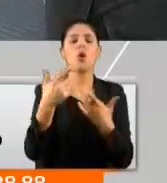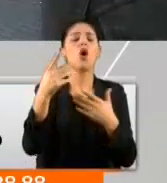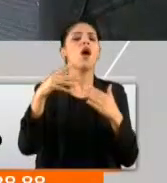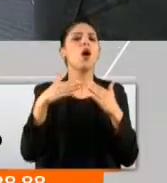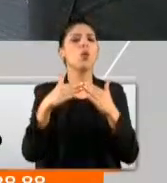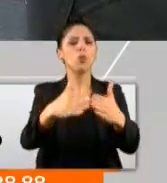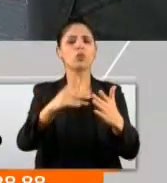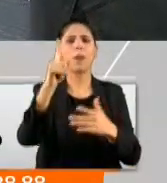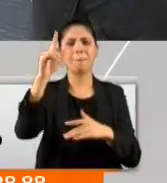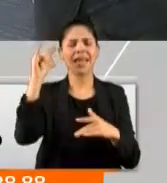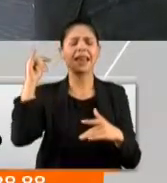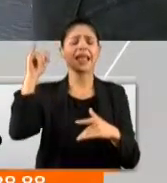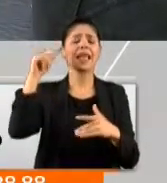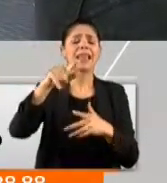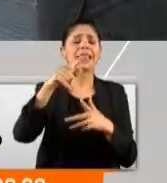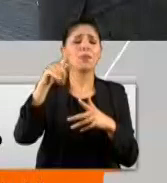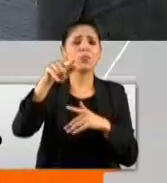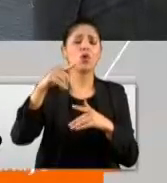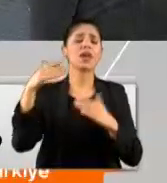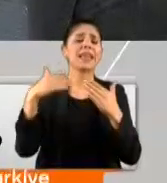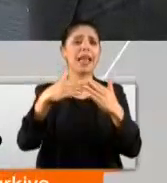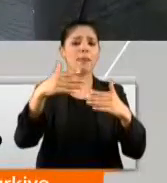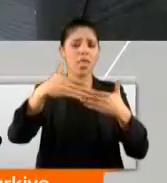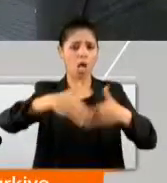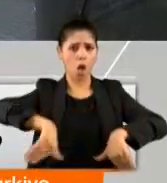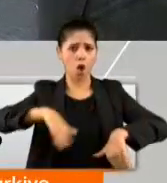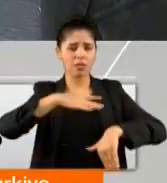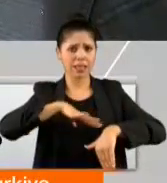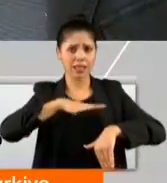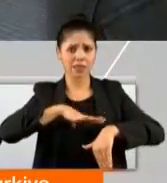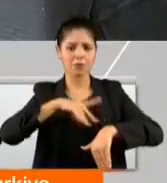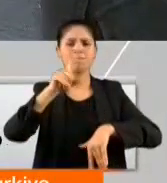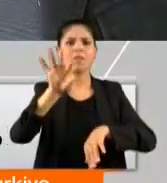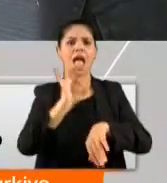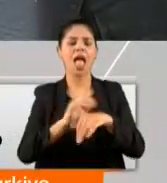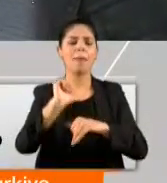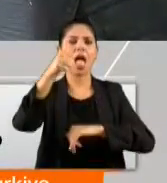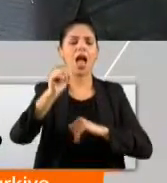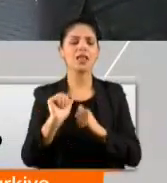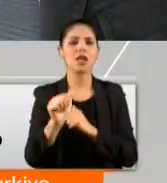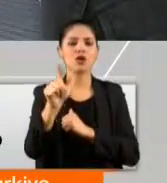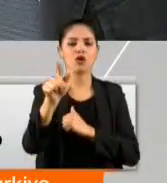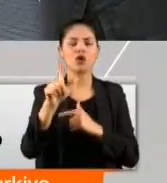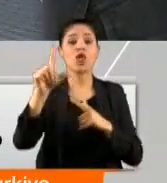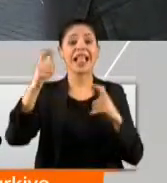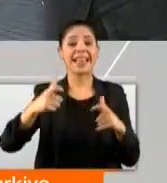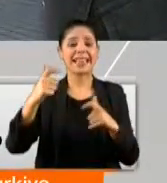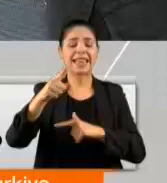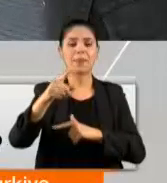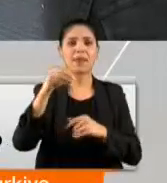Türkiye'den giden bir geminin önünü kesmeye çalıştılar. Türkiye onları kovaladı, Türk fırkateynleri. Hemen ertesi gün Libya açıklarında